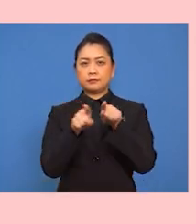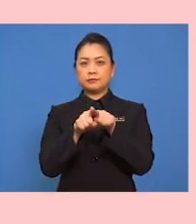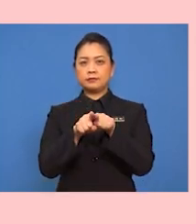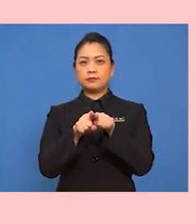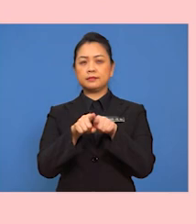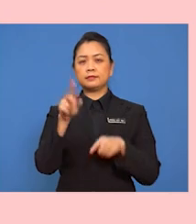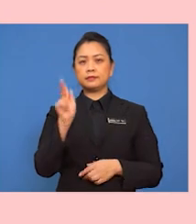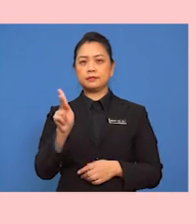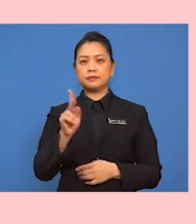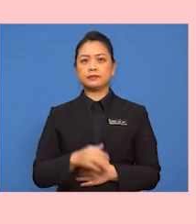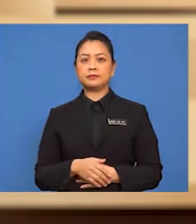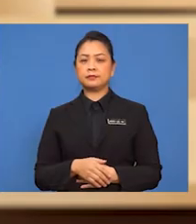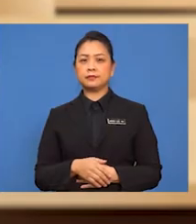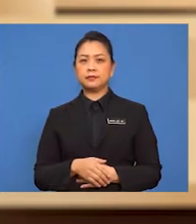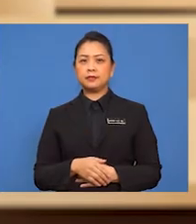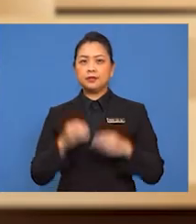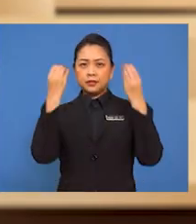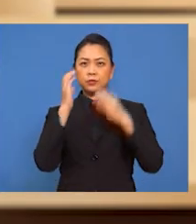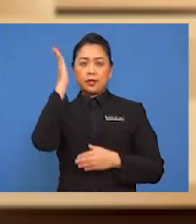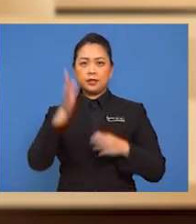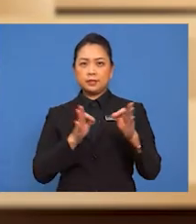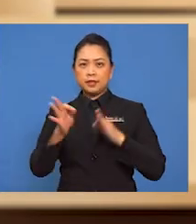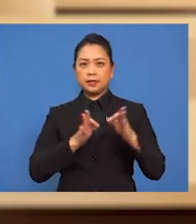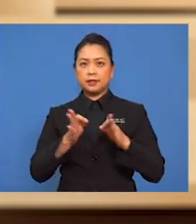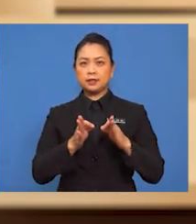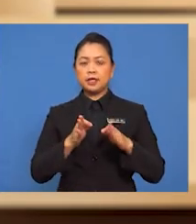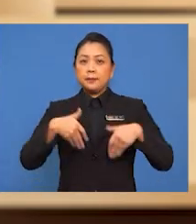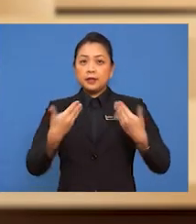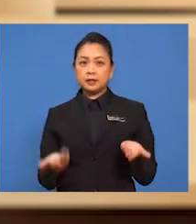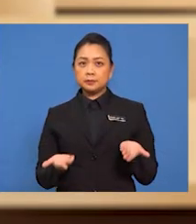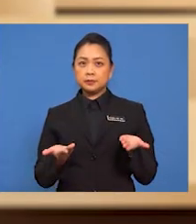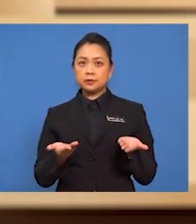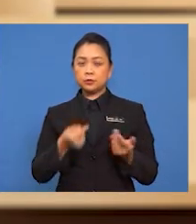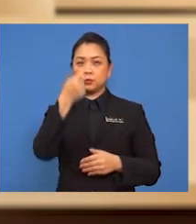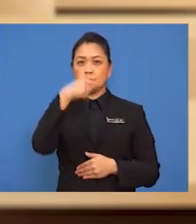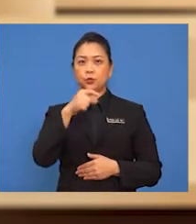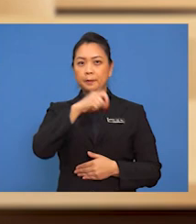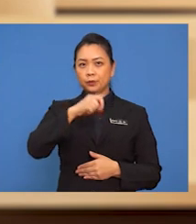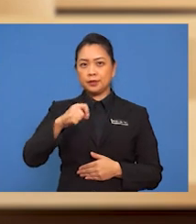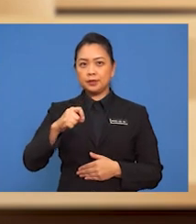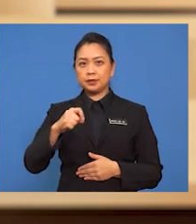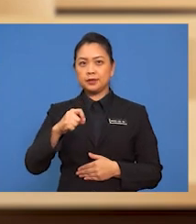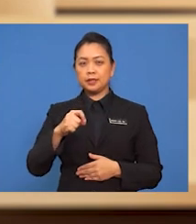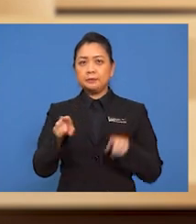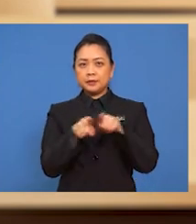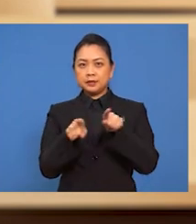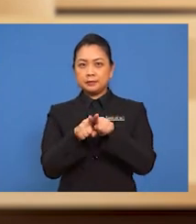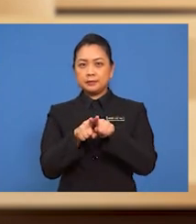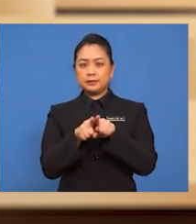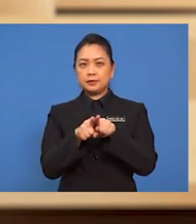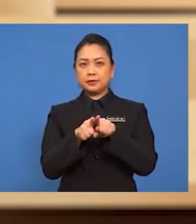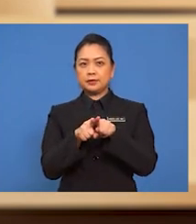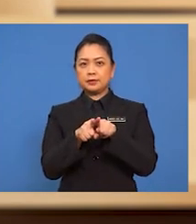dengan K. Cikgu akan terangkan bagaimana untuk menulis persamaan